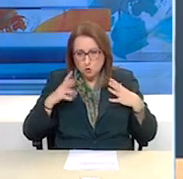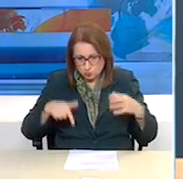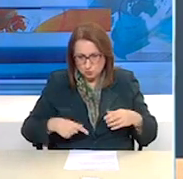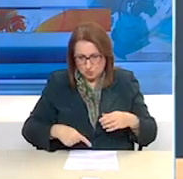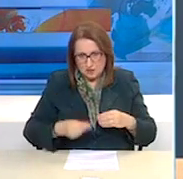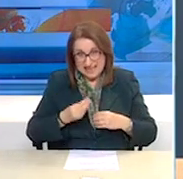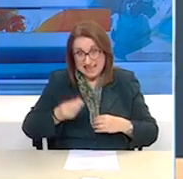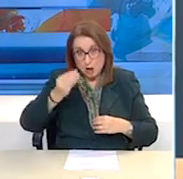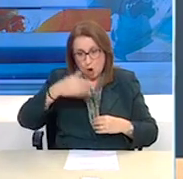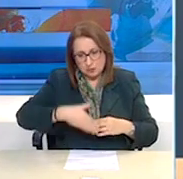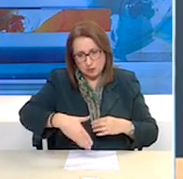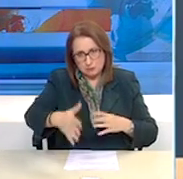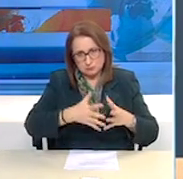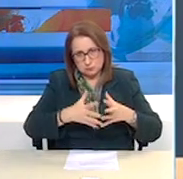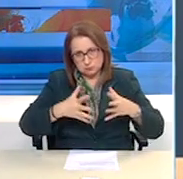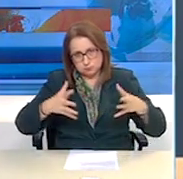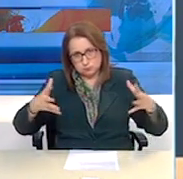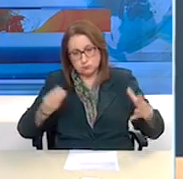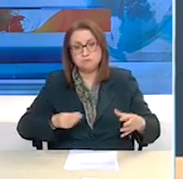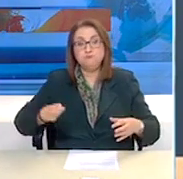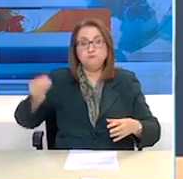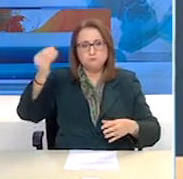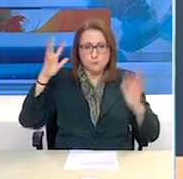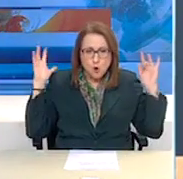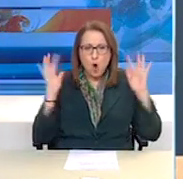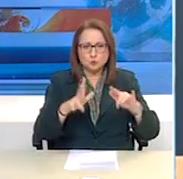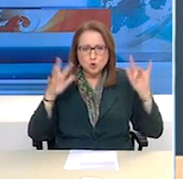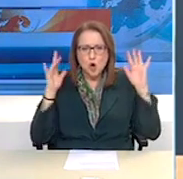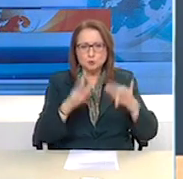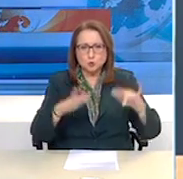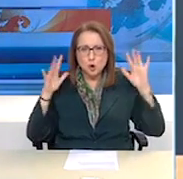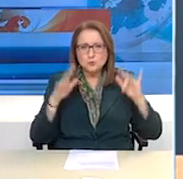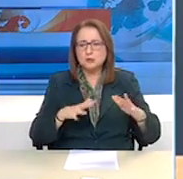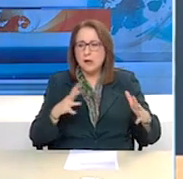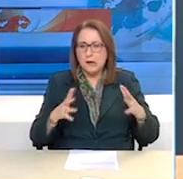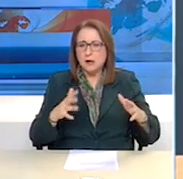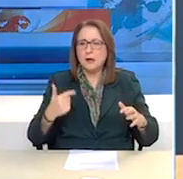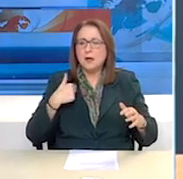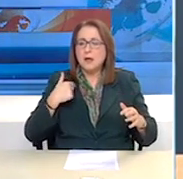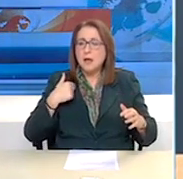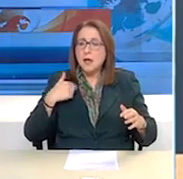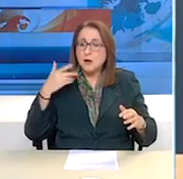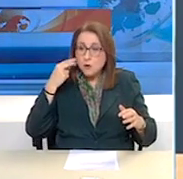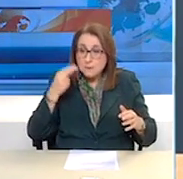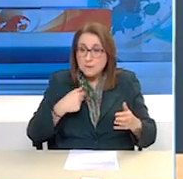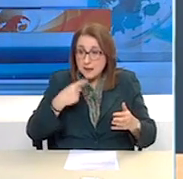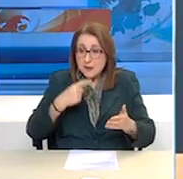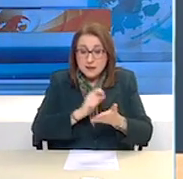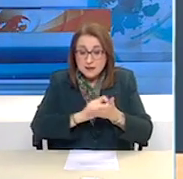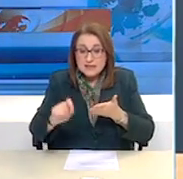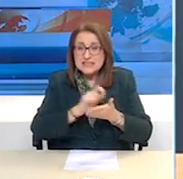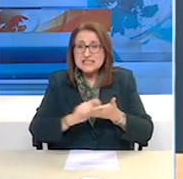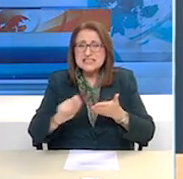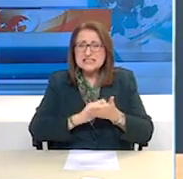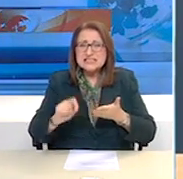περνάει ο καιρός. Εδώ να πω ότι εμείς έχουμε βάλει ειδικά κριτήρια από προχθές, με τα οποία θα μπορεί να συνταγογραφείτε σε